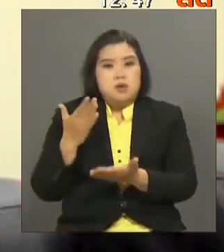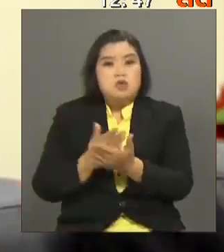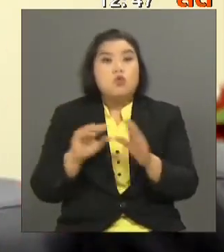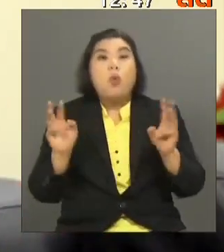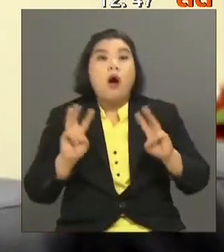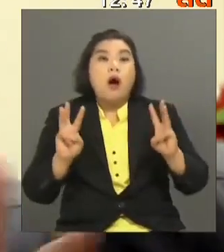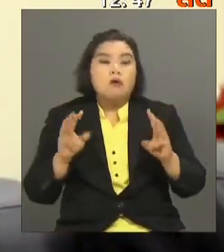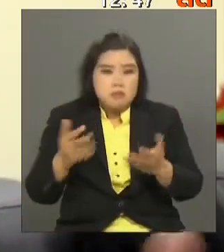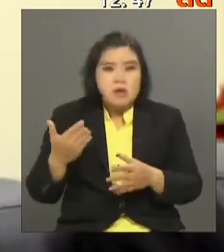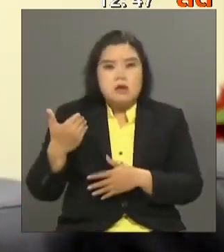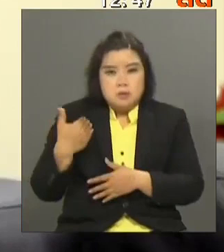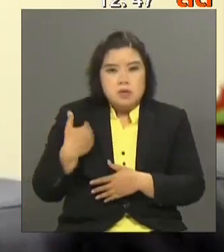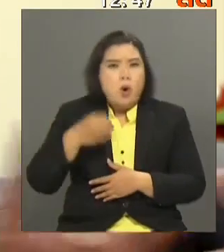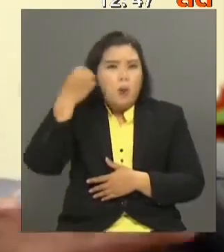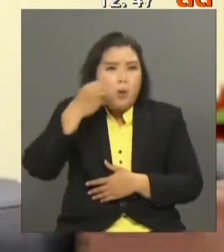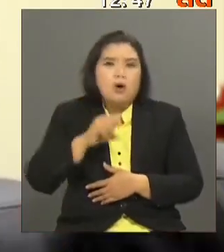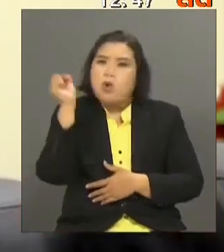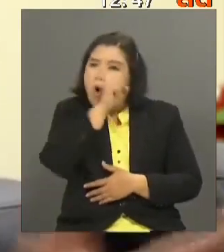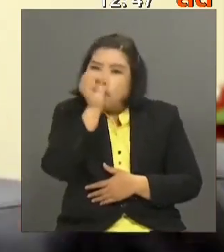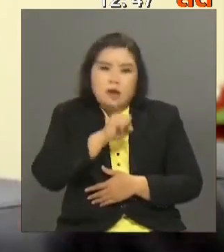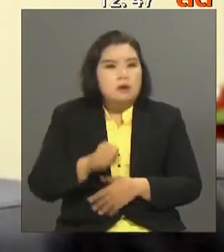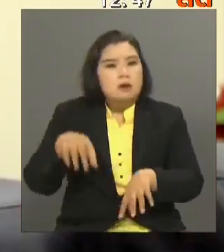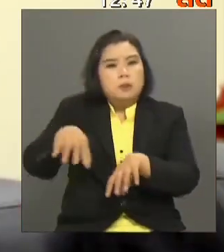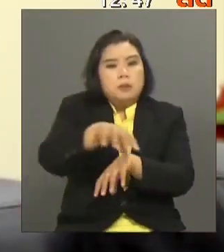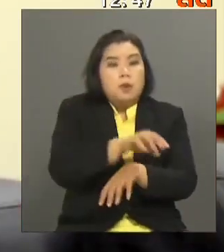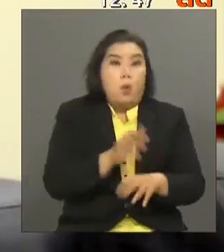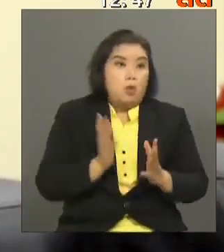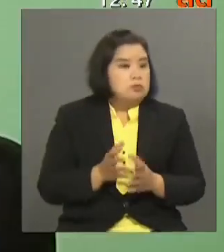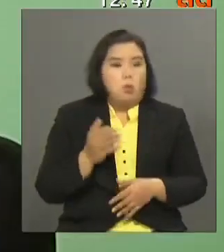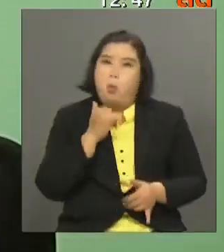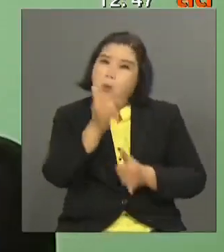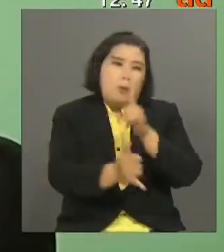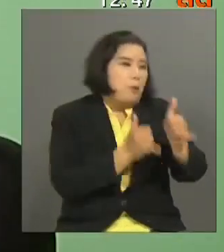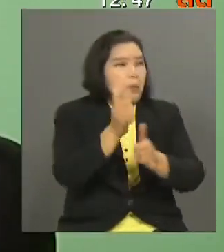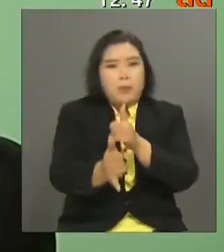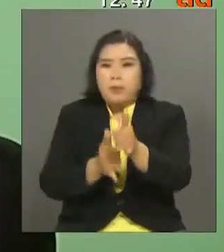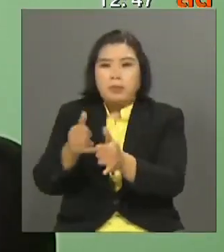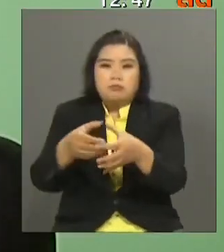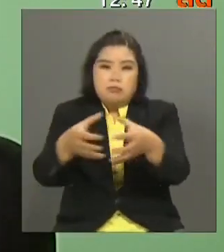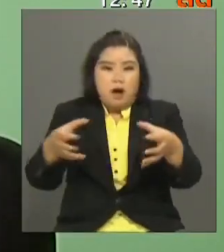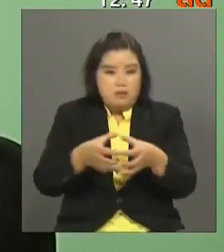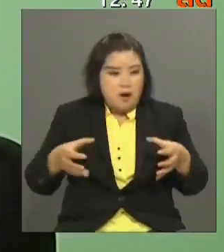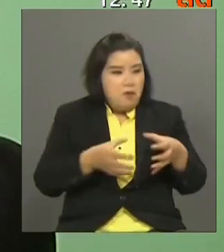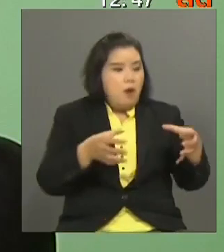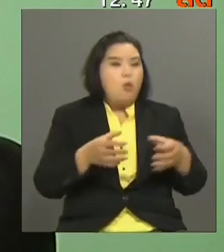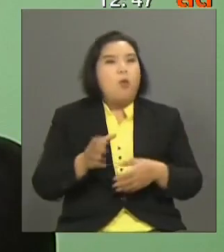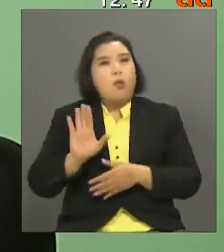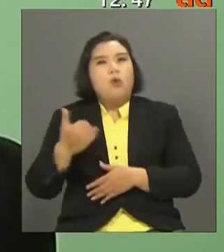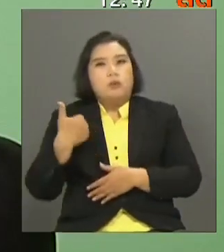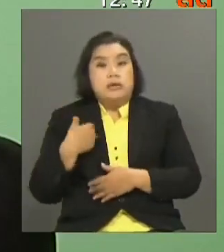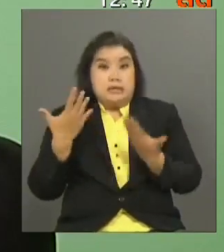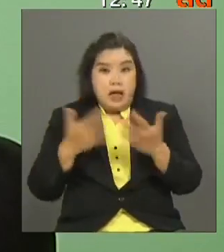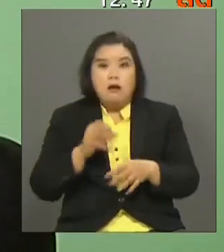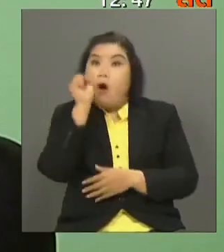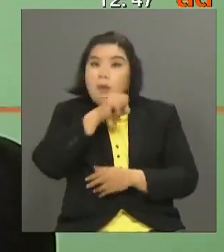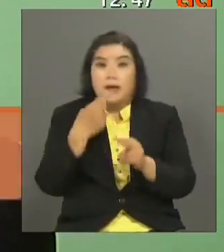เวที4คณะอะไรโอ้โหพวกนี้ก็จะเฮโลมาดูดนตรีมาดูคอนเสิร์ตกัน ก็กลายเป็นว่าฉันทนาที่รักเป็นชื่อของสาวโรงงานทั่ว